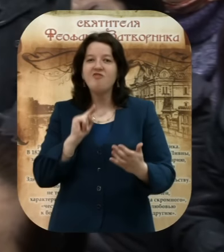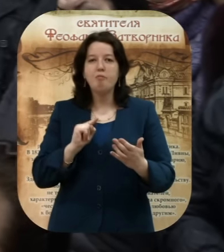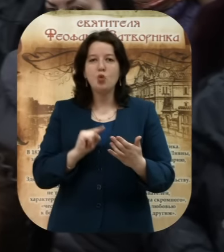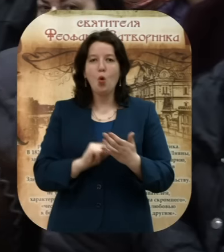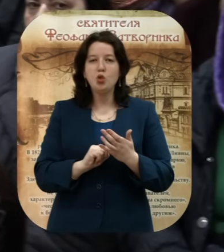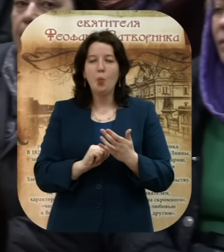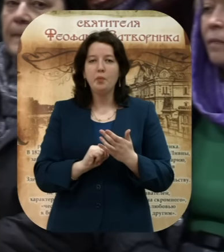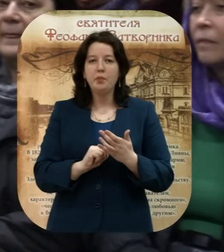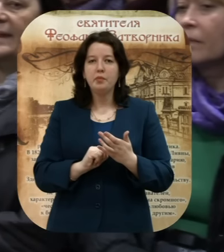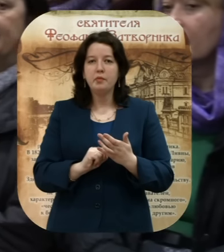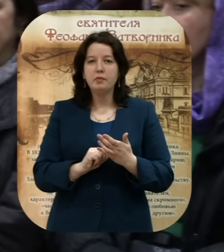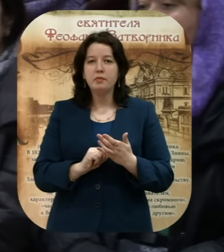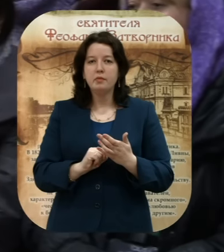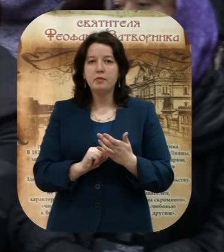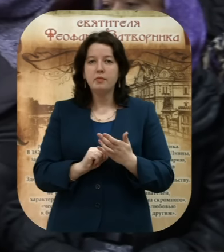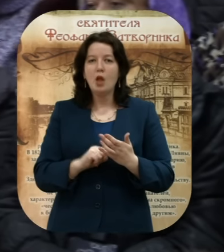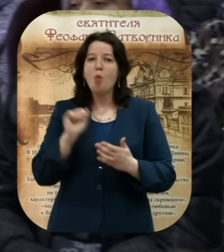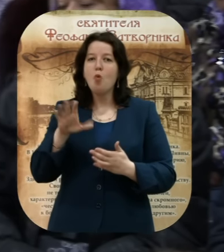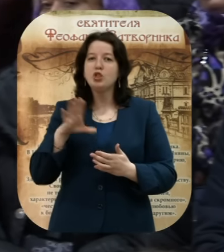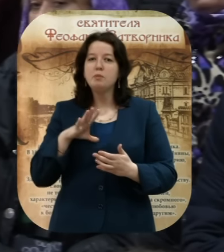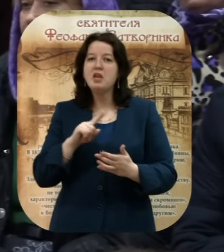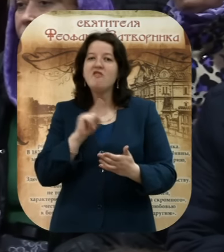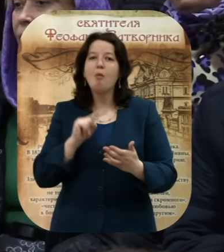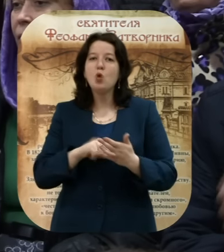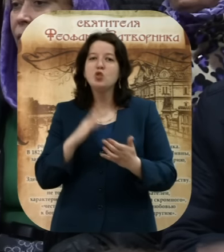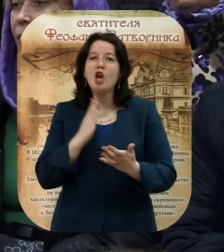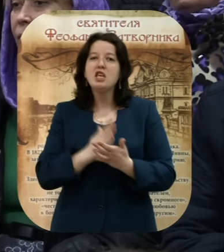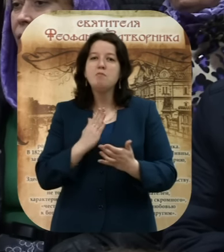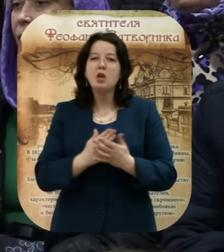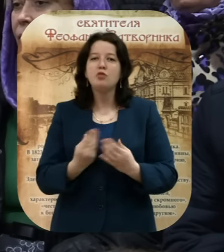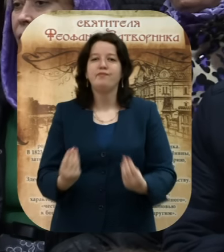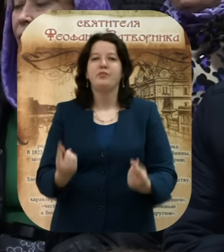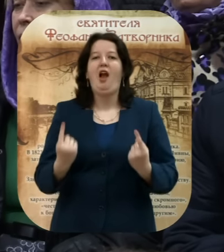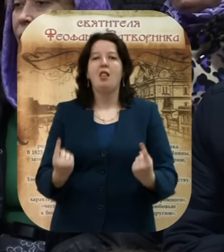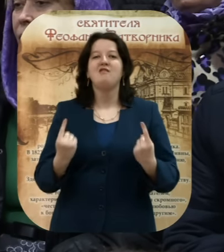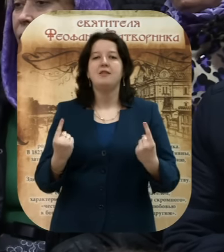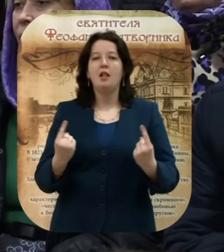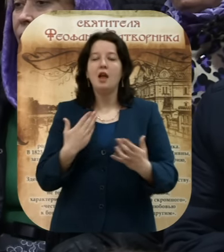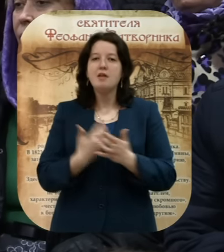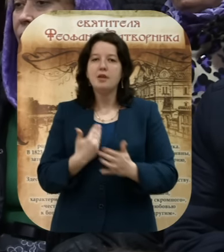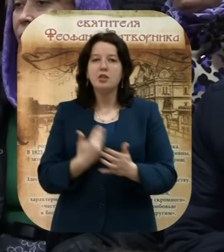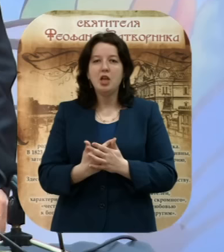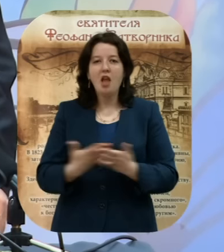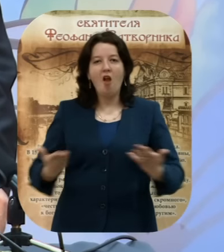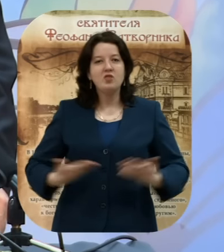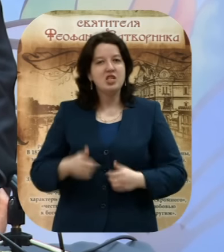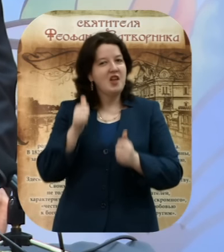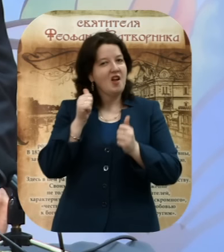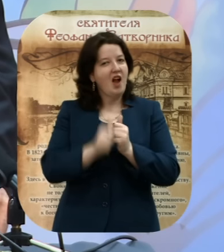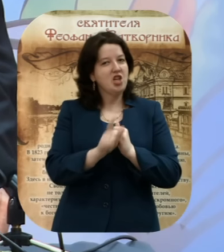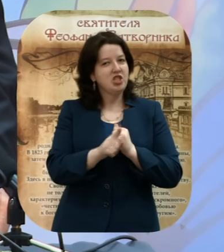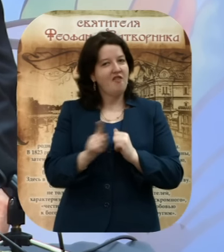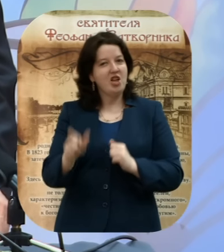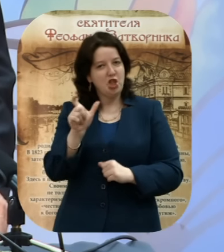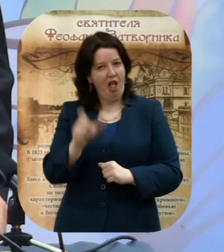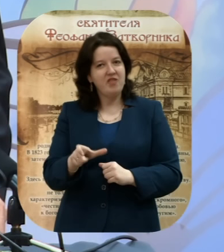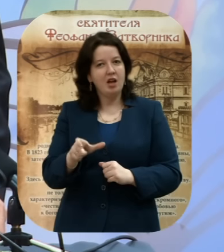может быть, вопросу, имеющему колоссальное значение в жизни каждого человека. О чем же